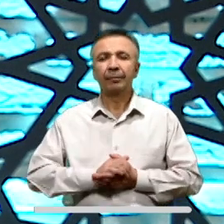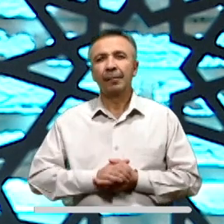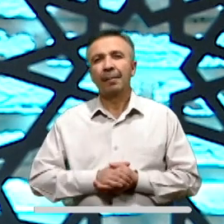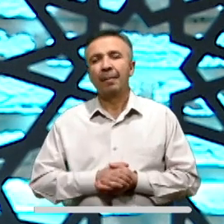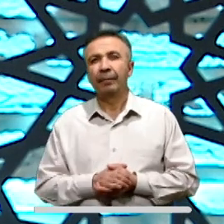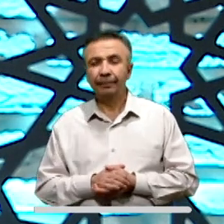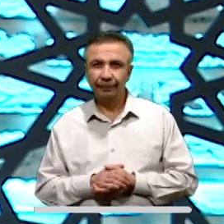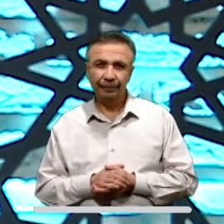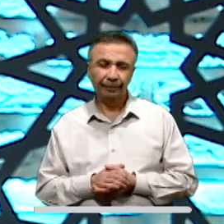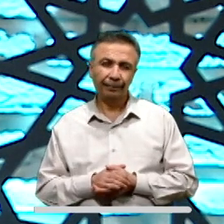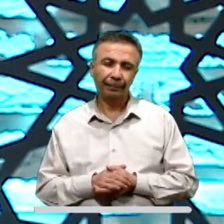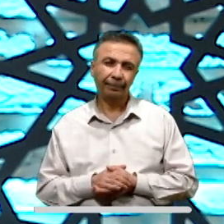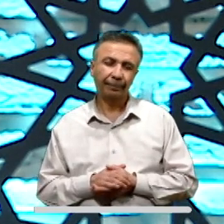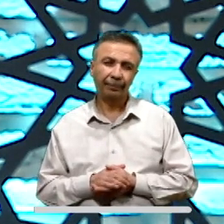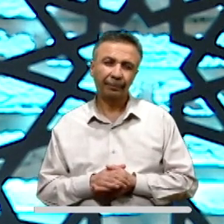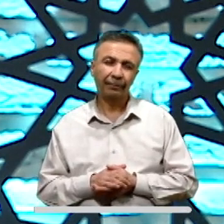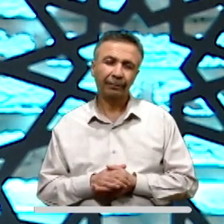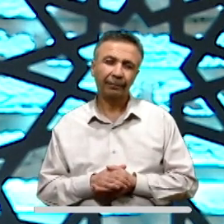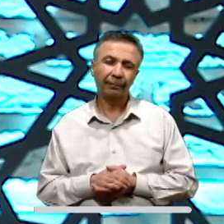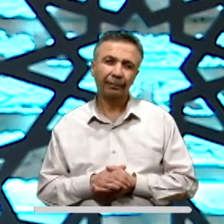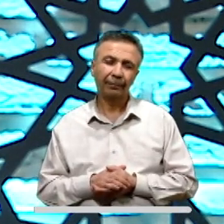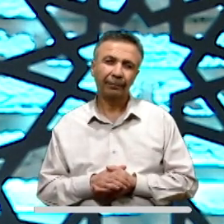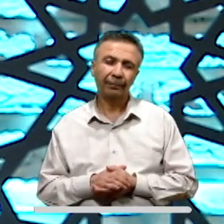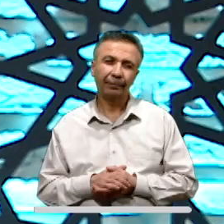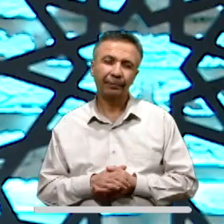girilmeyi üzerimize böyle karşımıza çıkartmasın. İstanbul'a